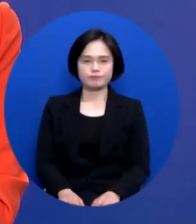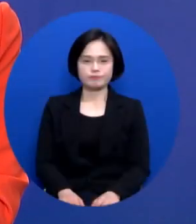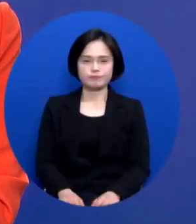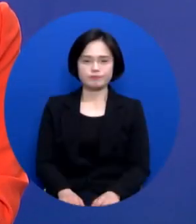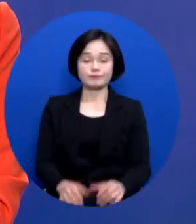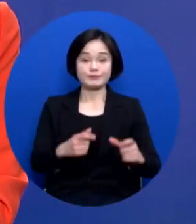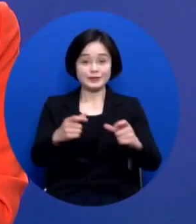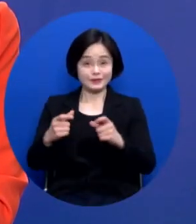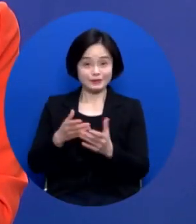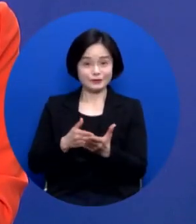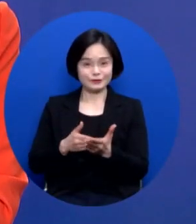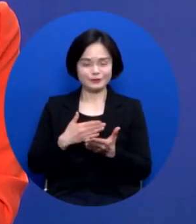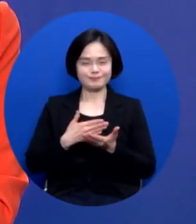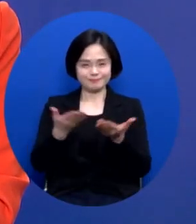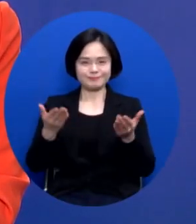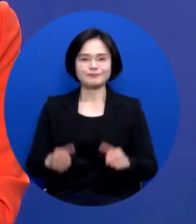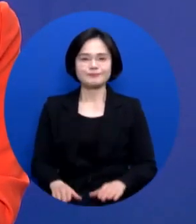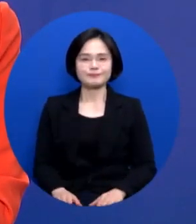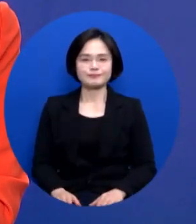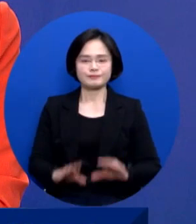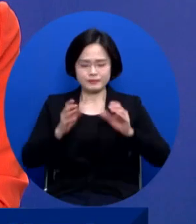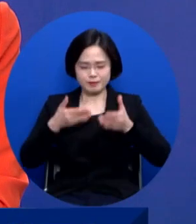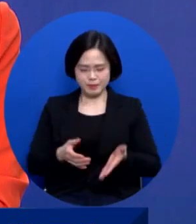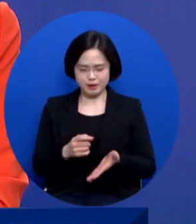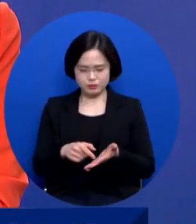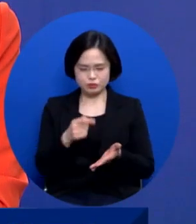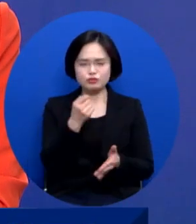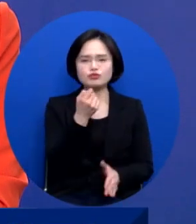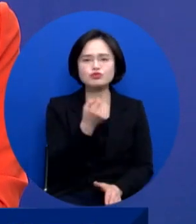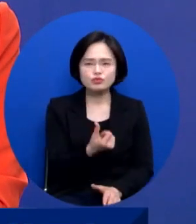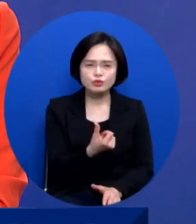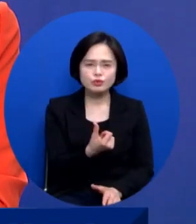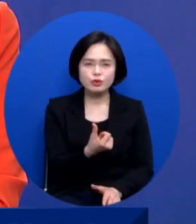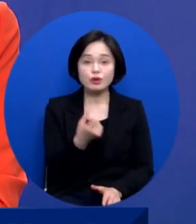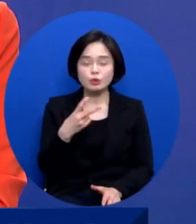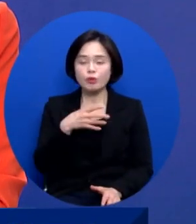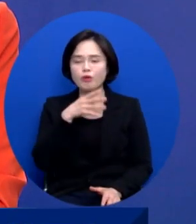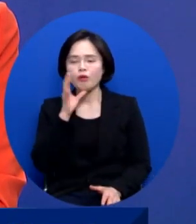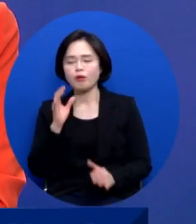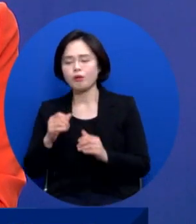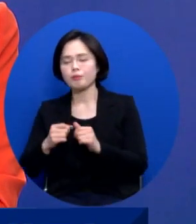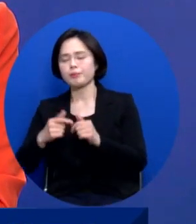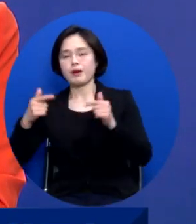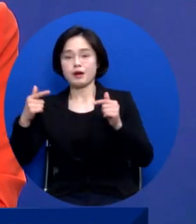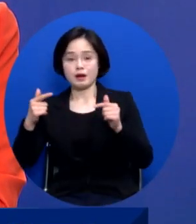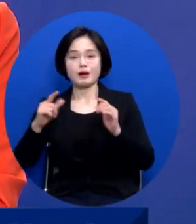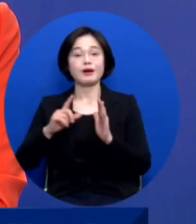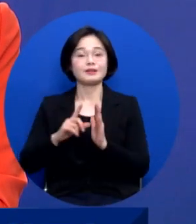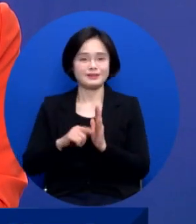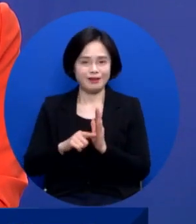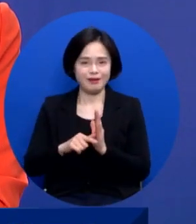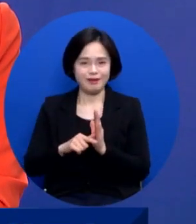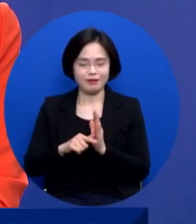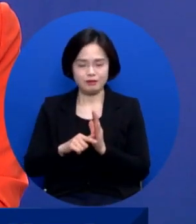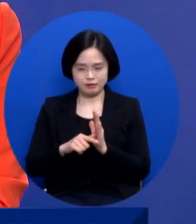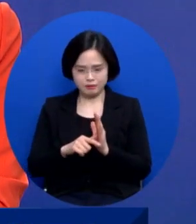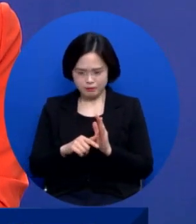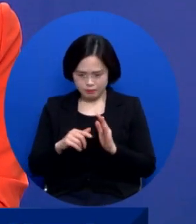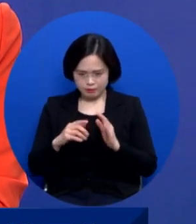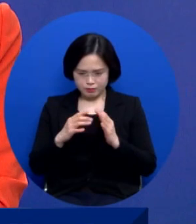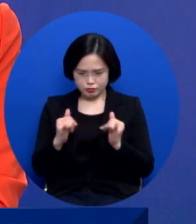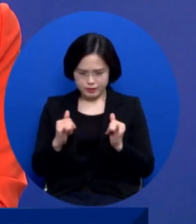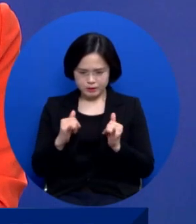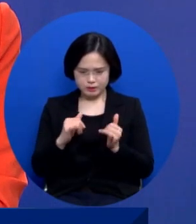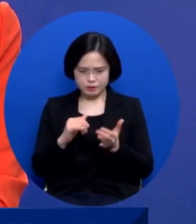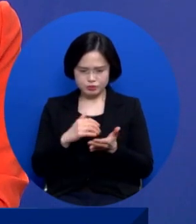각 지역별 소식입니다. 저출생 고령화 시대, 심각한 인구 문제 해결을 위해 정부는 이주민 유입을